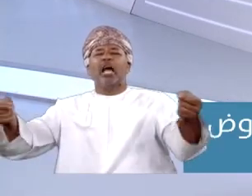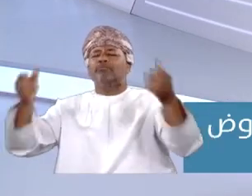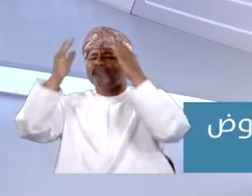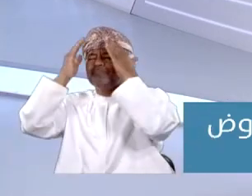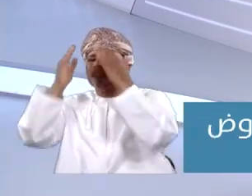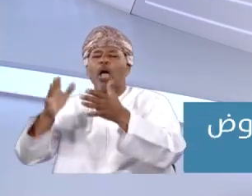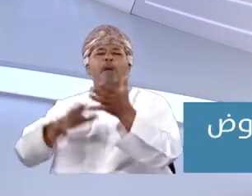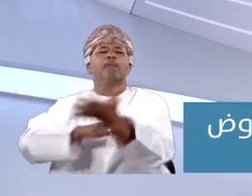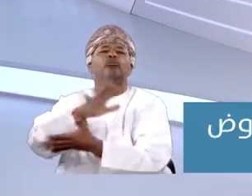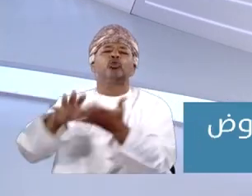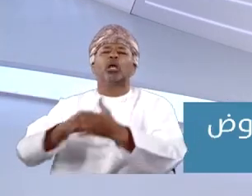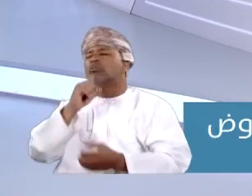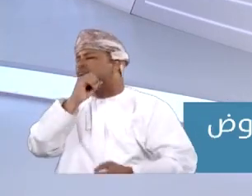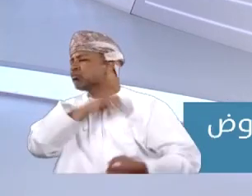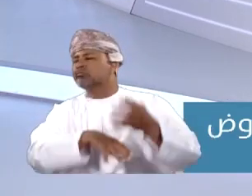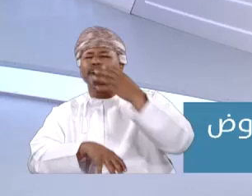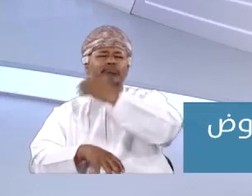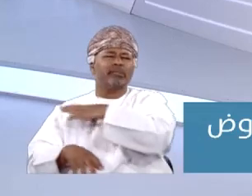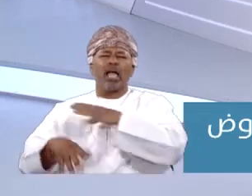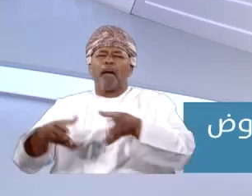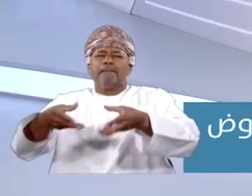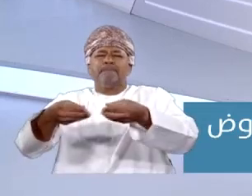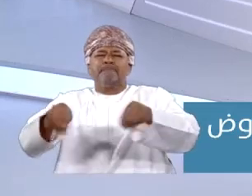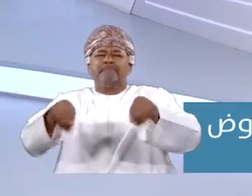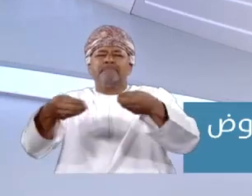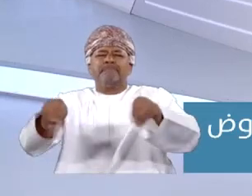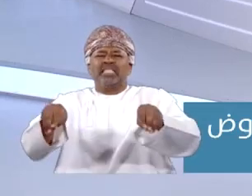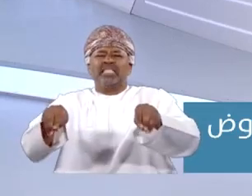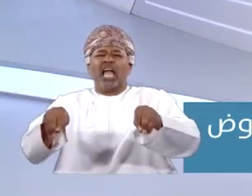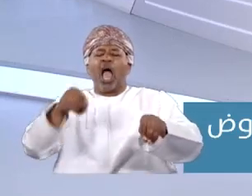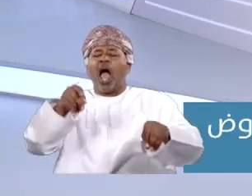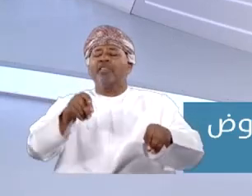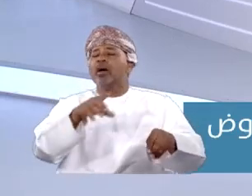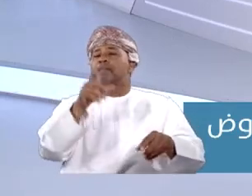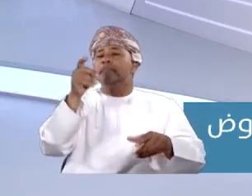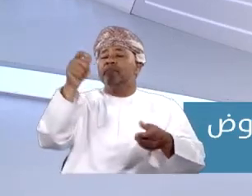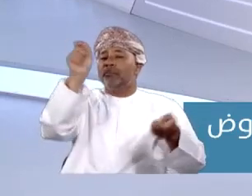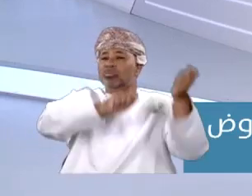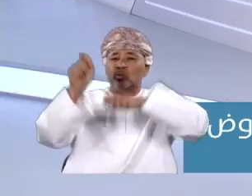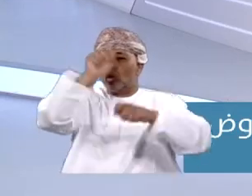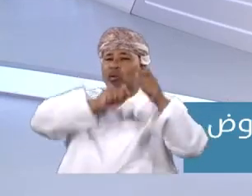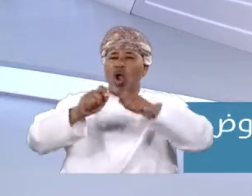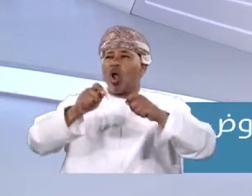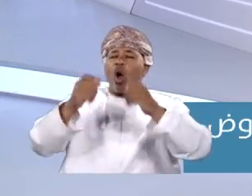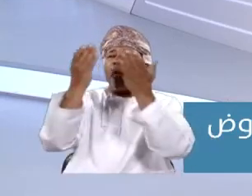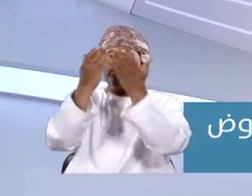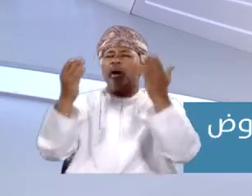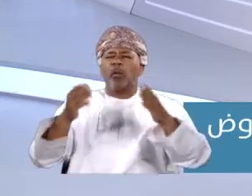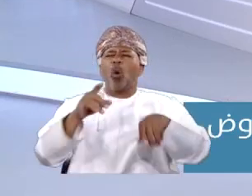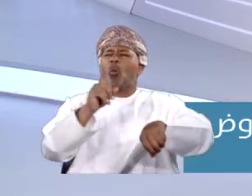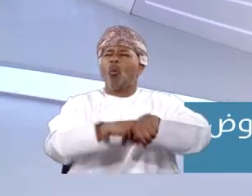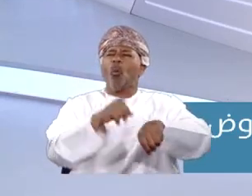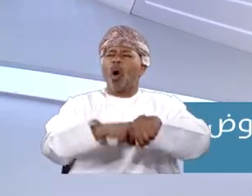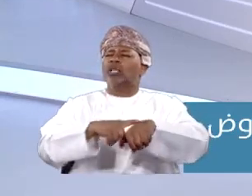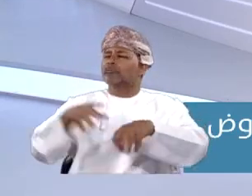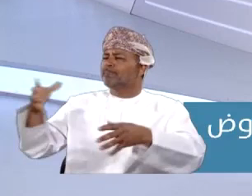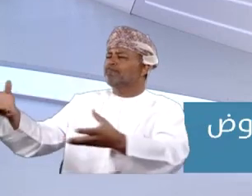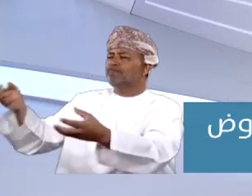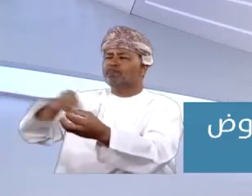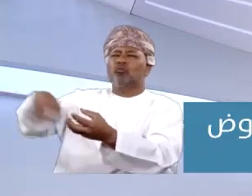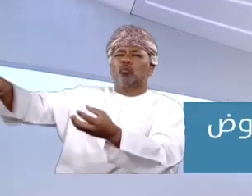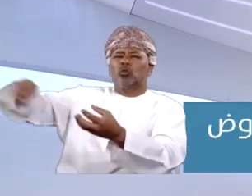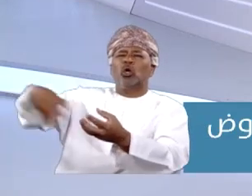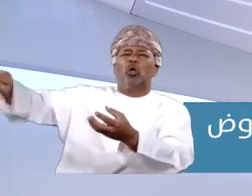على مشكلة التلوث البلاستيكي، حيث قضى منتج العرض ومصمم الديكور وقتهما في جمع ما